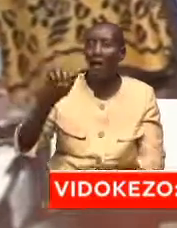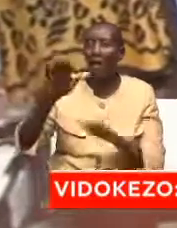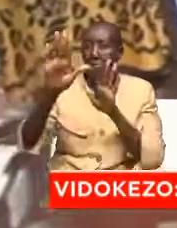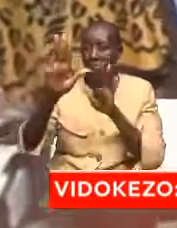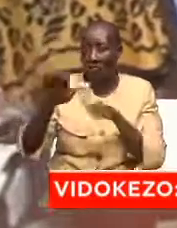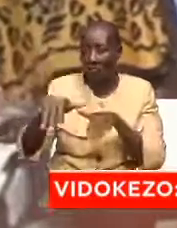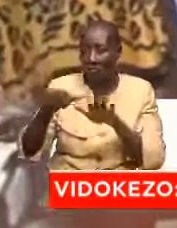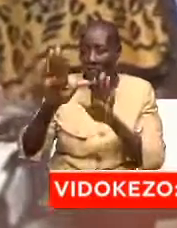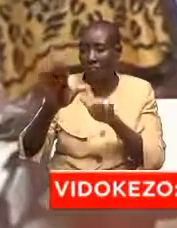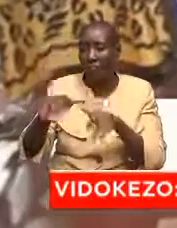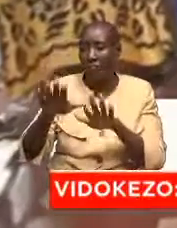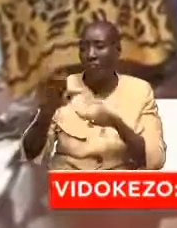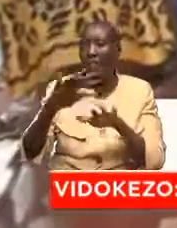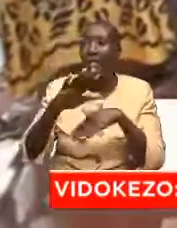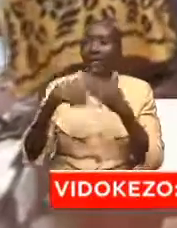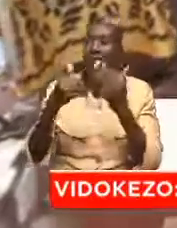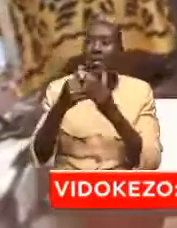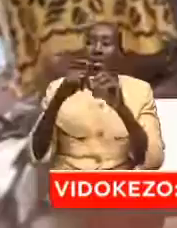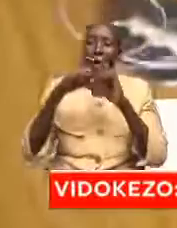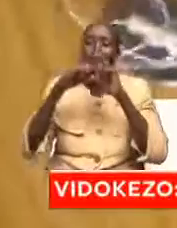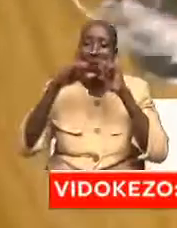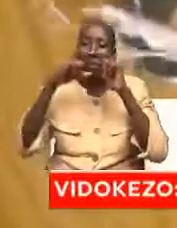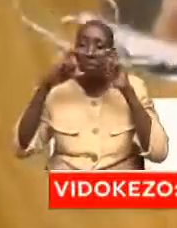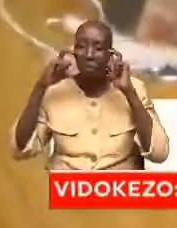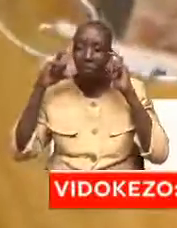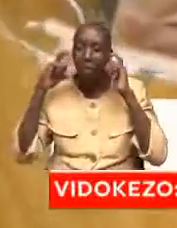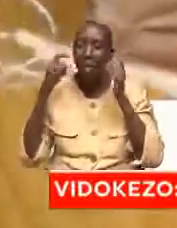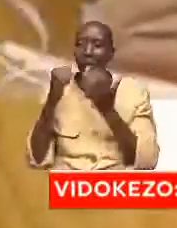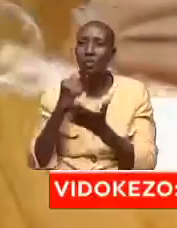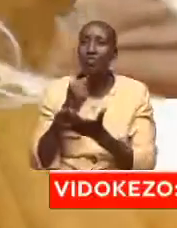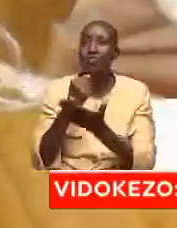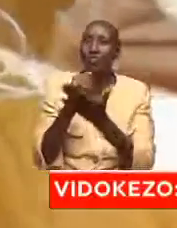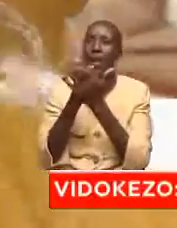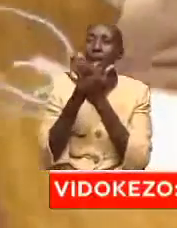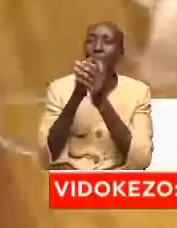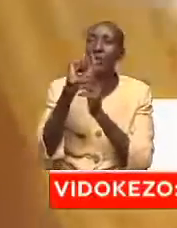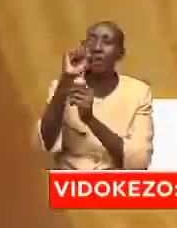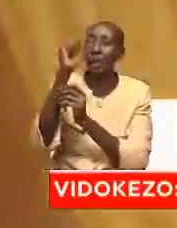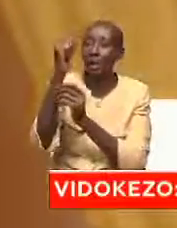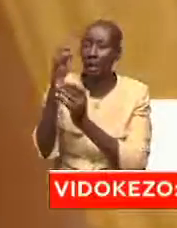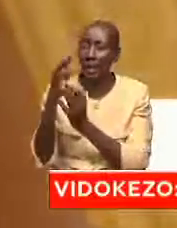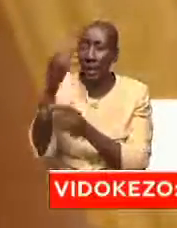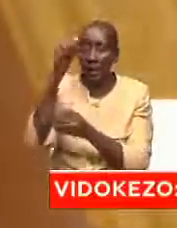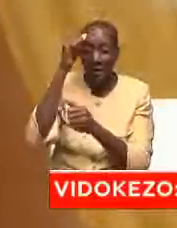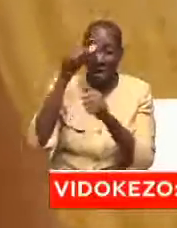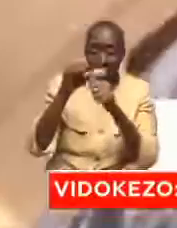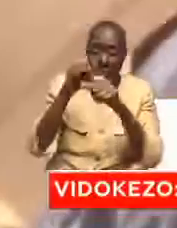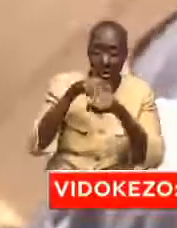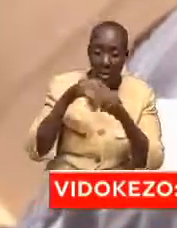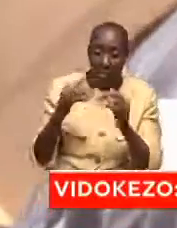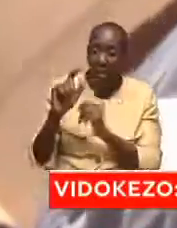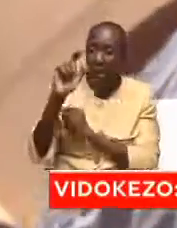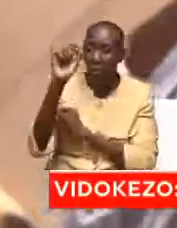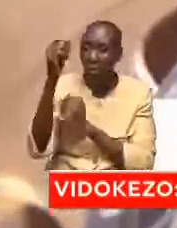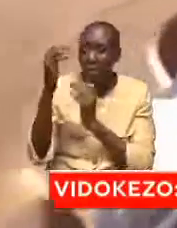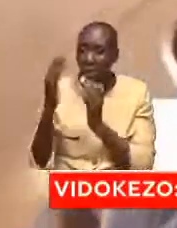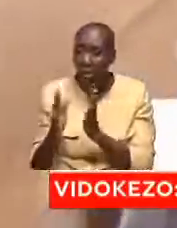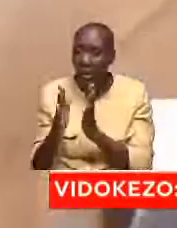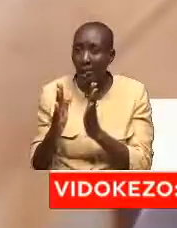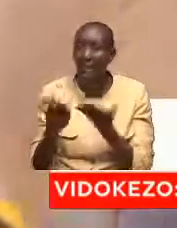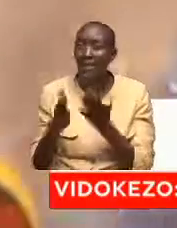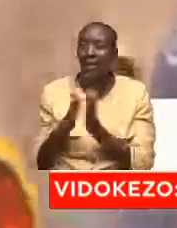kuhakikisha wanaafiki shabaha ya Waziri Kagwe ya kutengeza barakoa kwa Kenya. Ikumbukwe kwa sasa wa Kenya wanaoelekea sehemu za